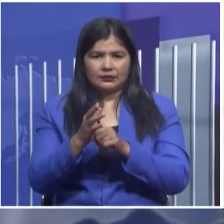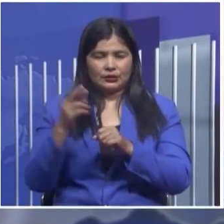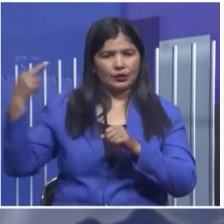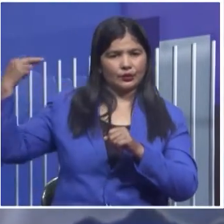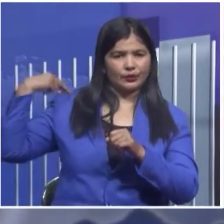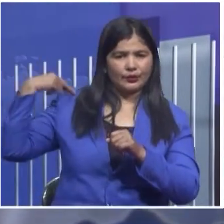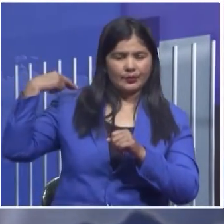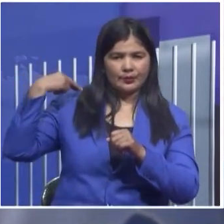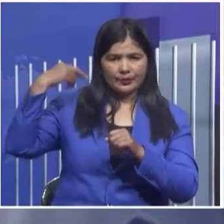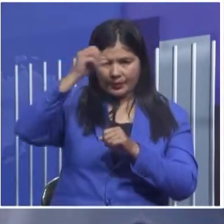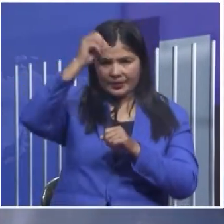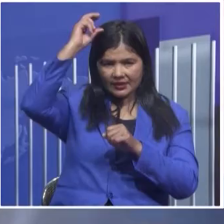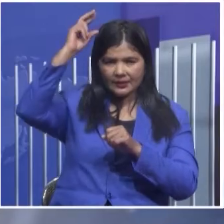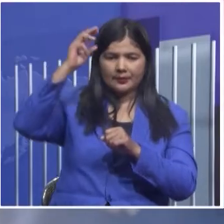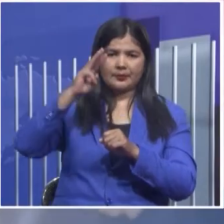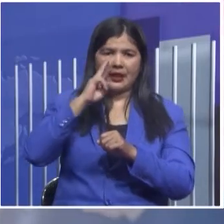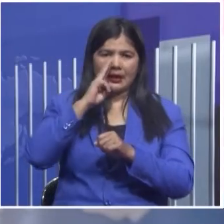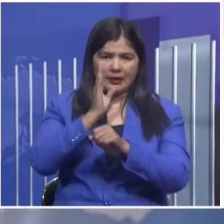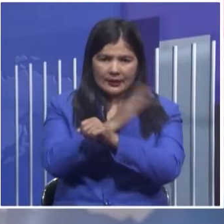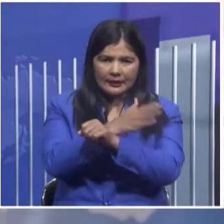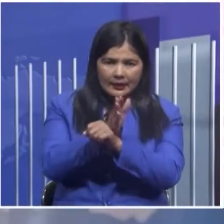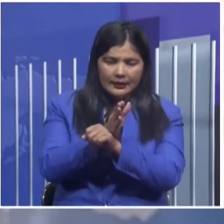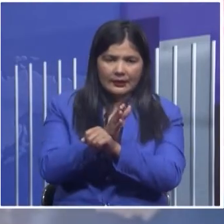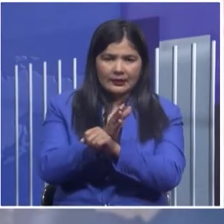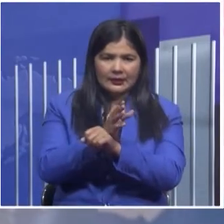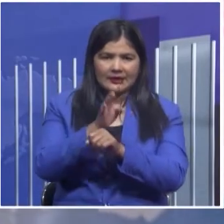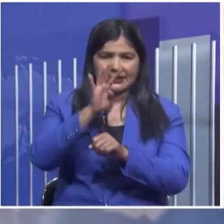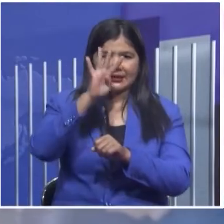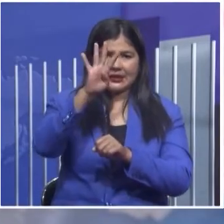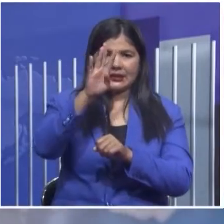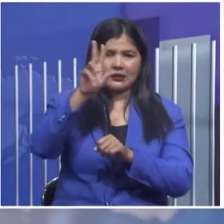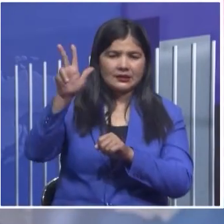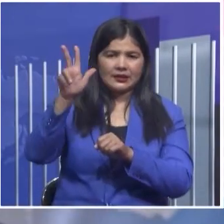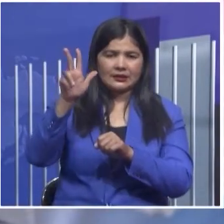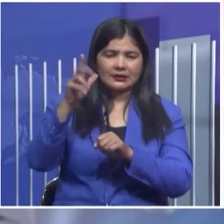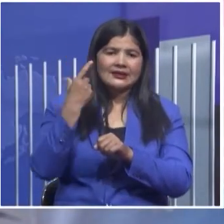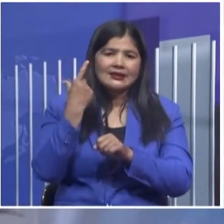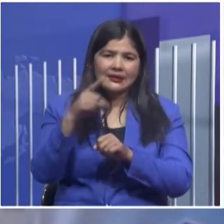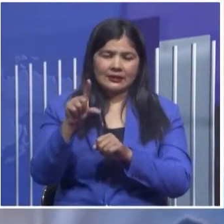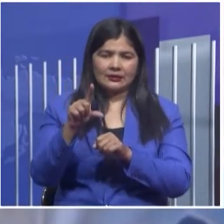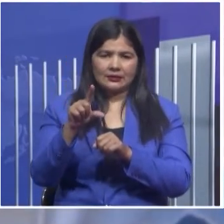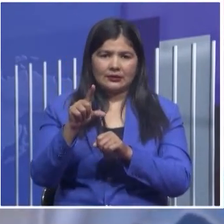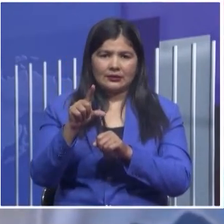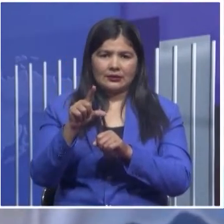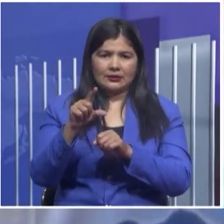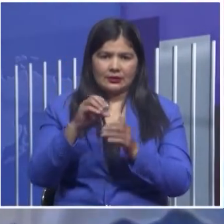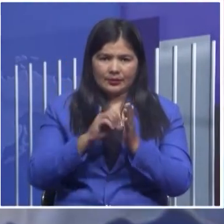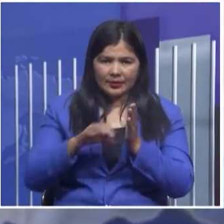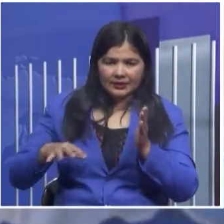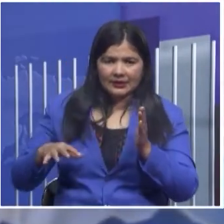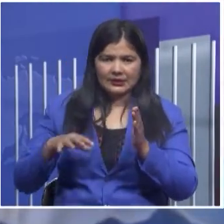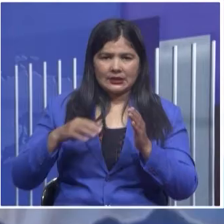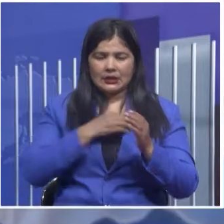पश्चिमलाई प्रति अस्पताल रु 12 लाखका दरले जम्मा रु 48 लाख उठाइएको छ। प्रदेश अस्पताल